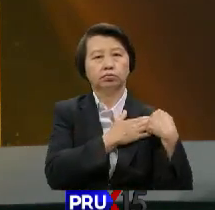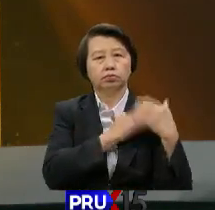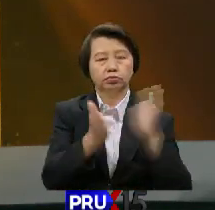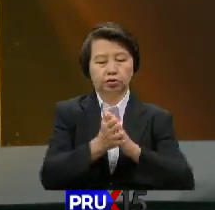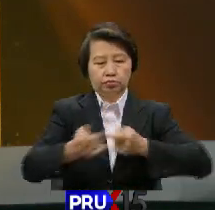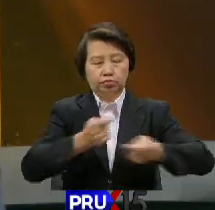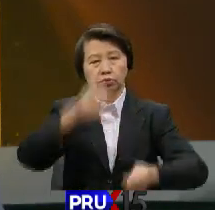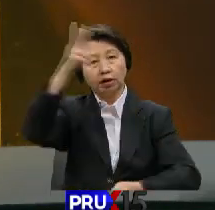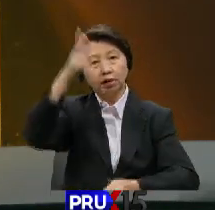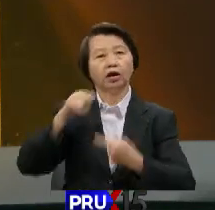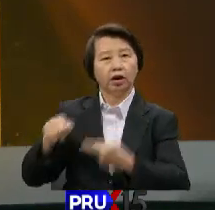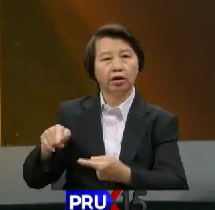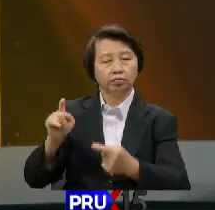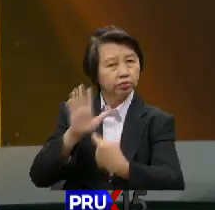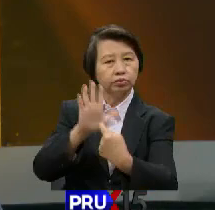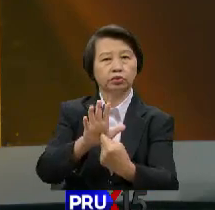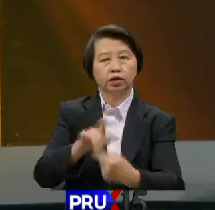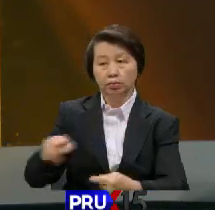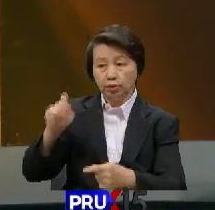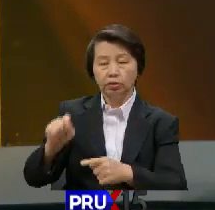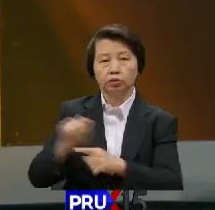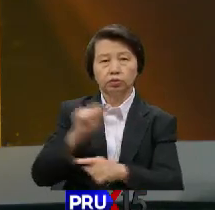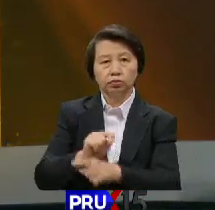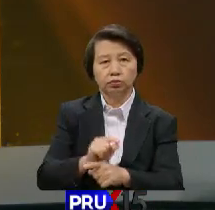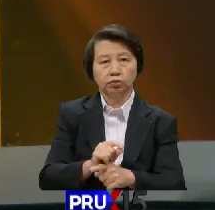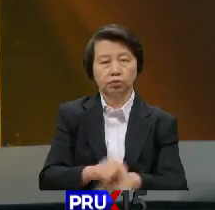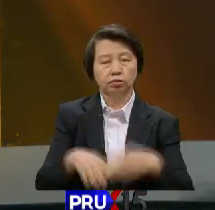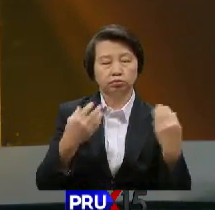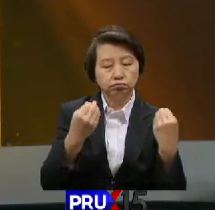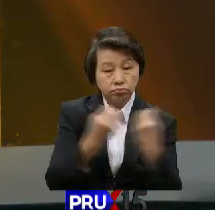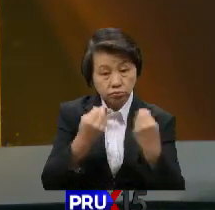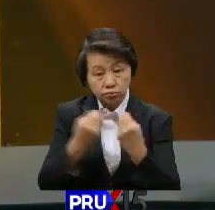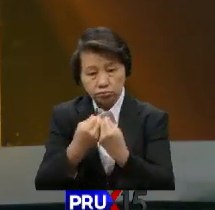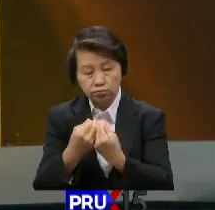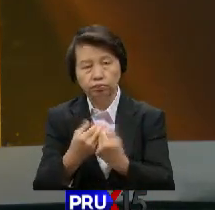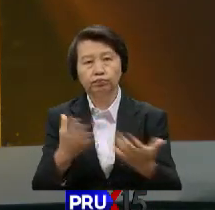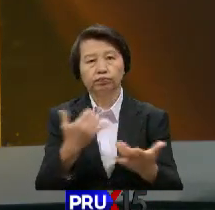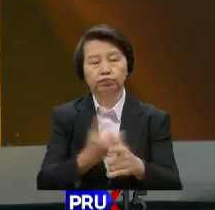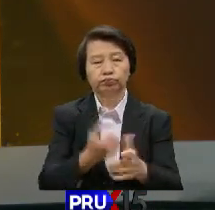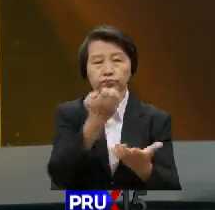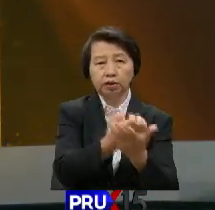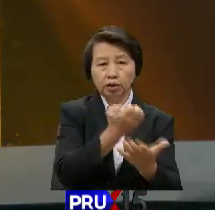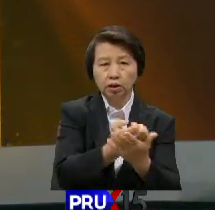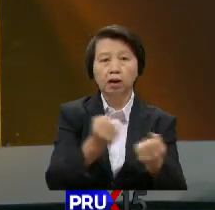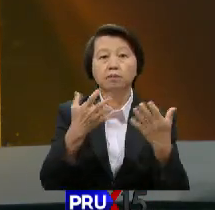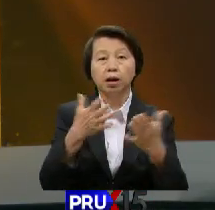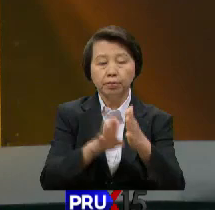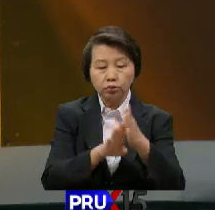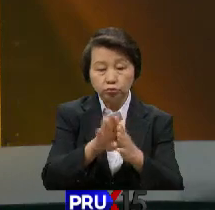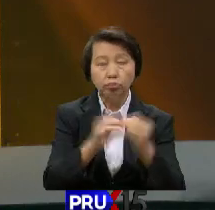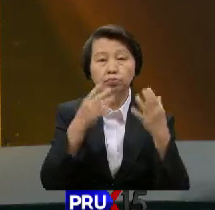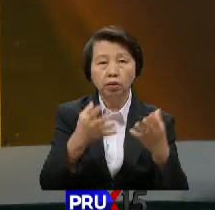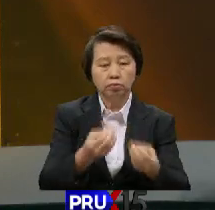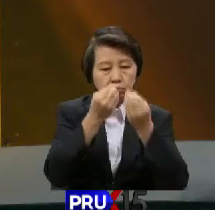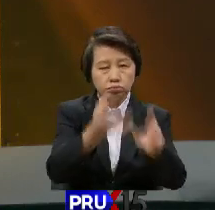pemerintah mereka perlu gunakan statistik ya ekonomi berapa pertumbuhan